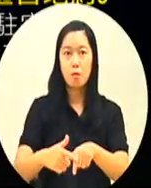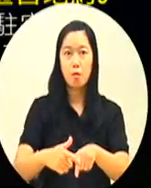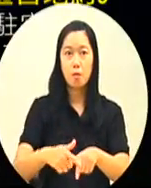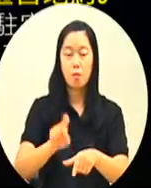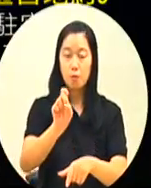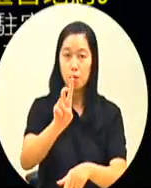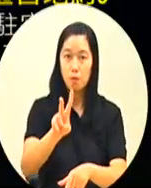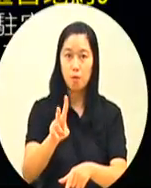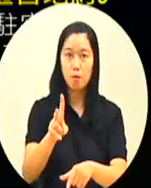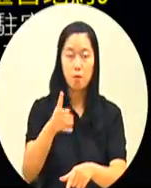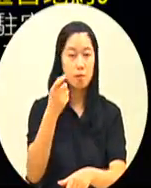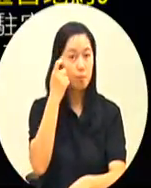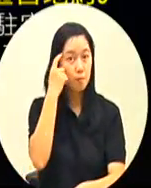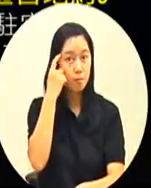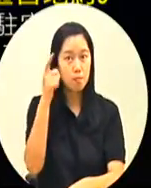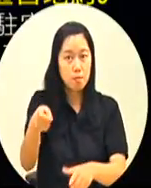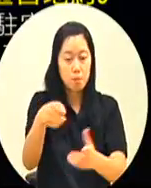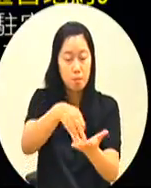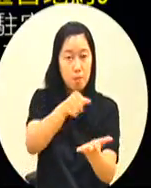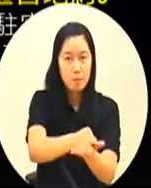记，那